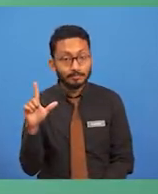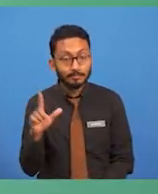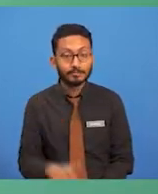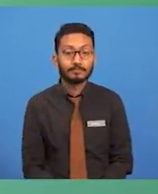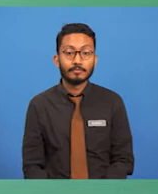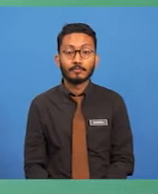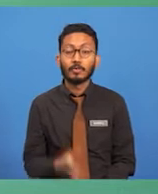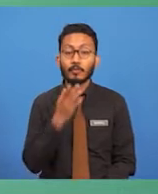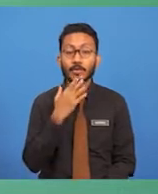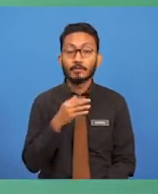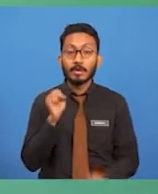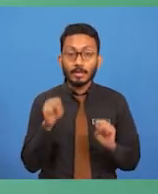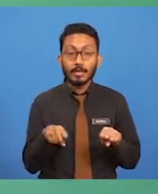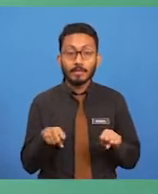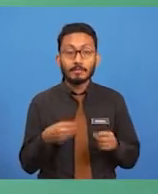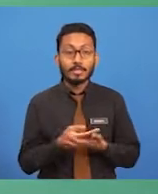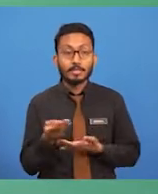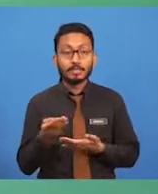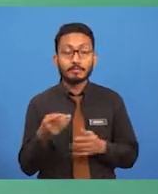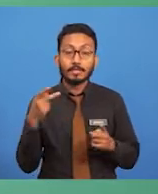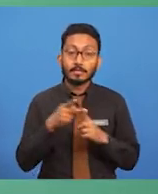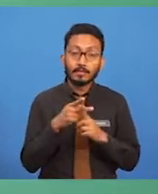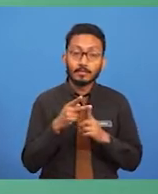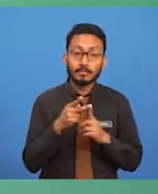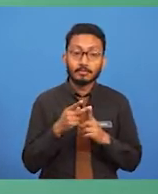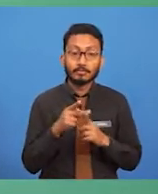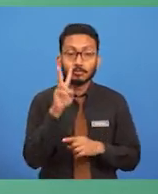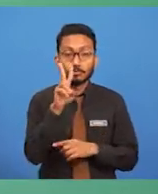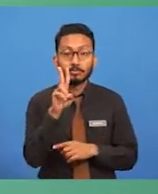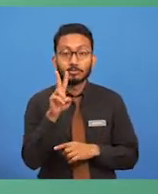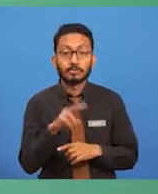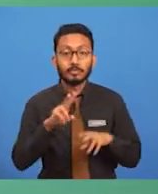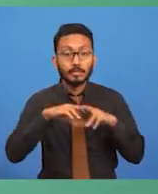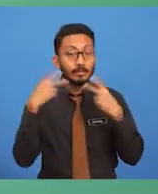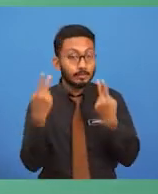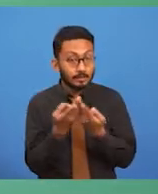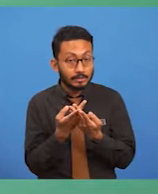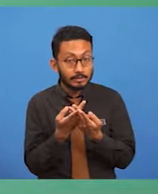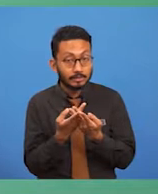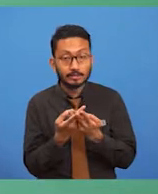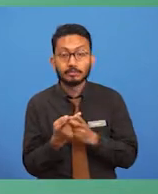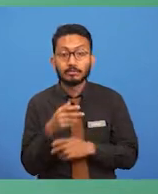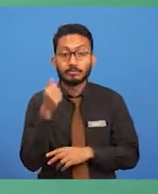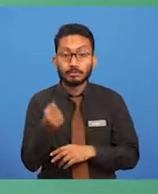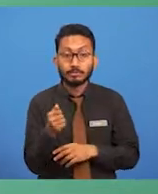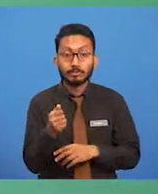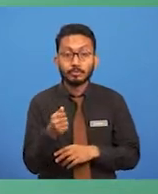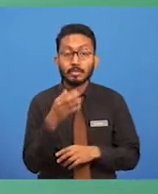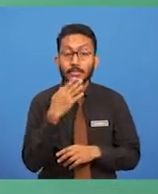warna boleh dibahagi kepada dua kategori,